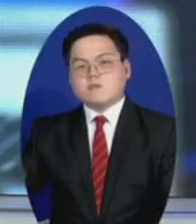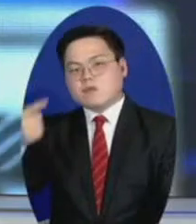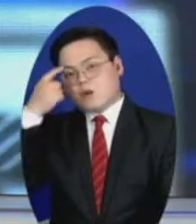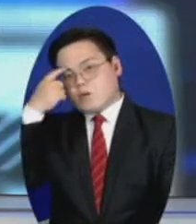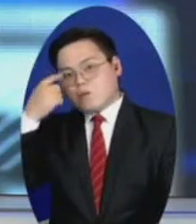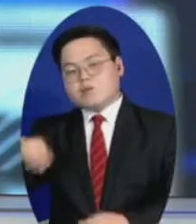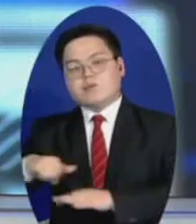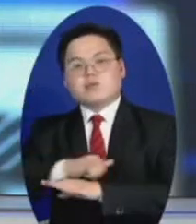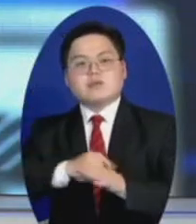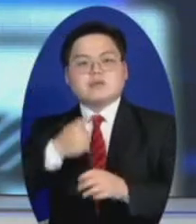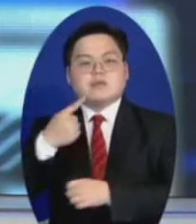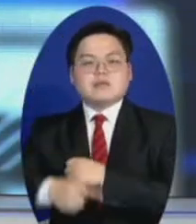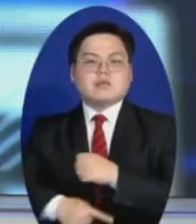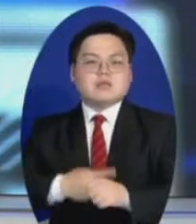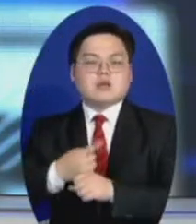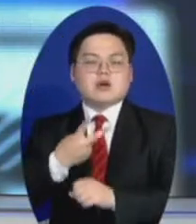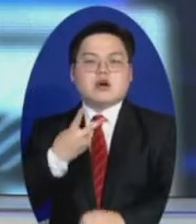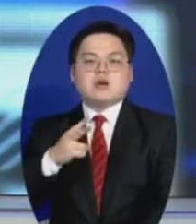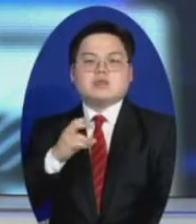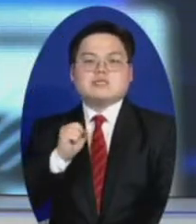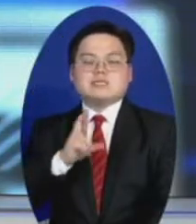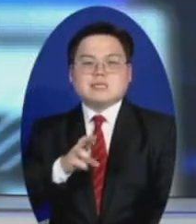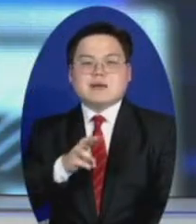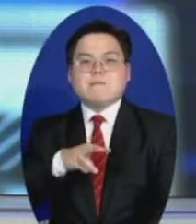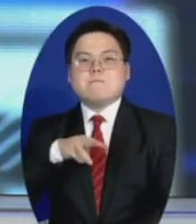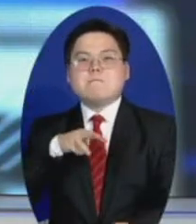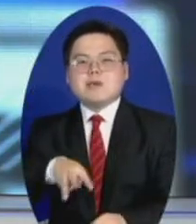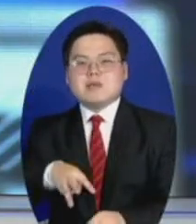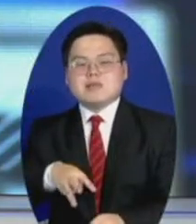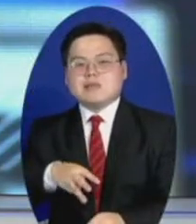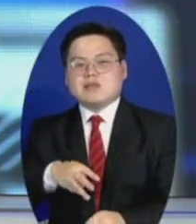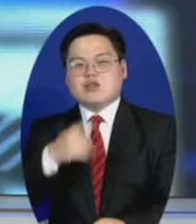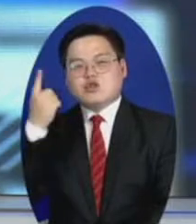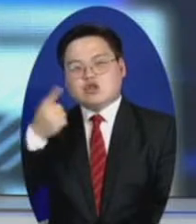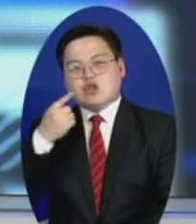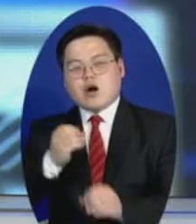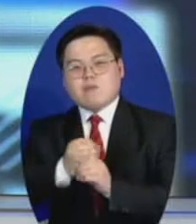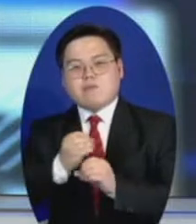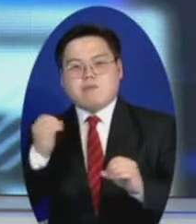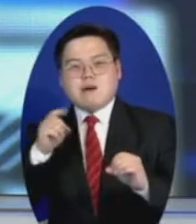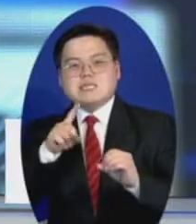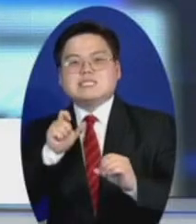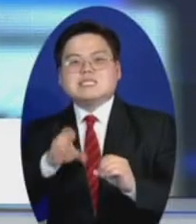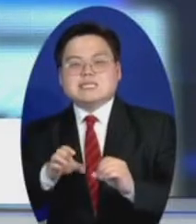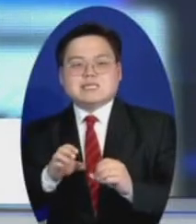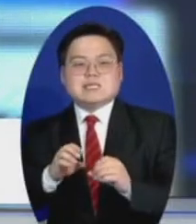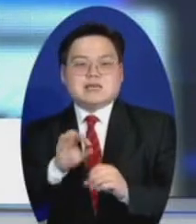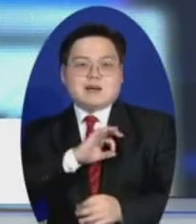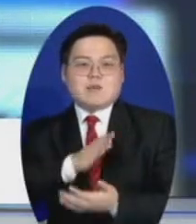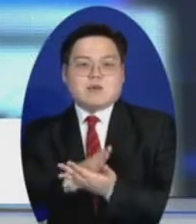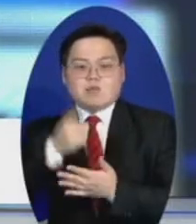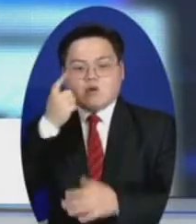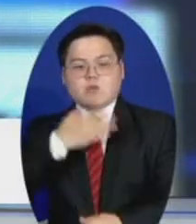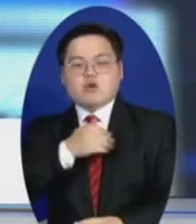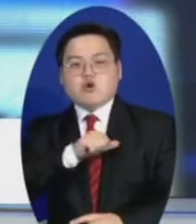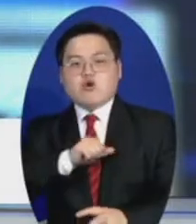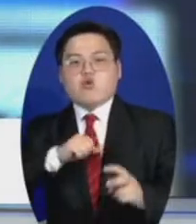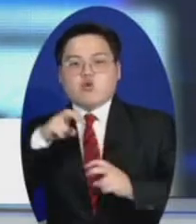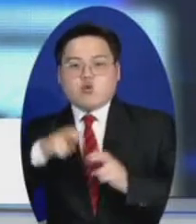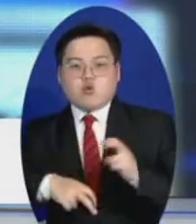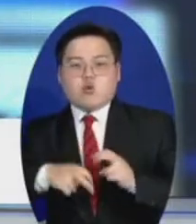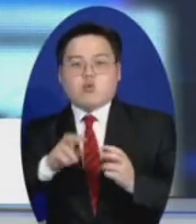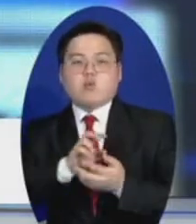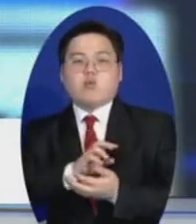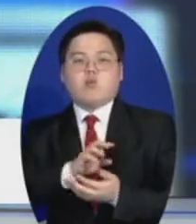Монгол Улс жилд 20 сая метр цахилгааны ZIS кабель хэрэгэлдэг. Энэ хэрэглээг дотоодын үйлдвэрлэлээр хангах боломжтой. Харин татварын